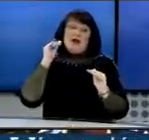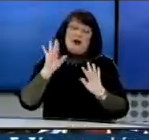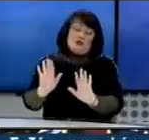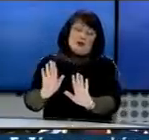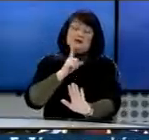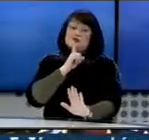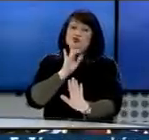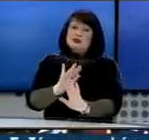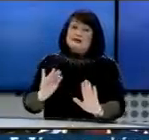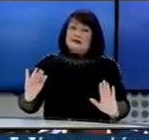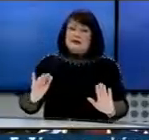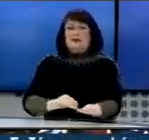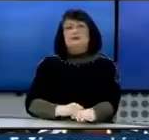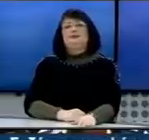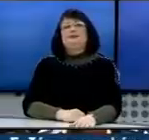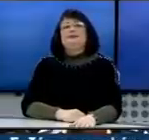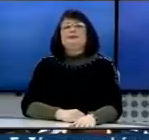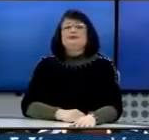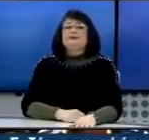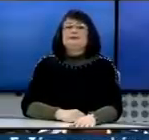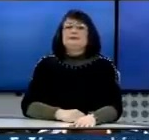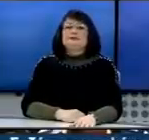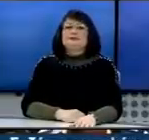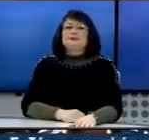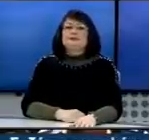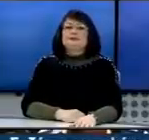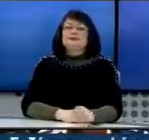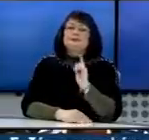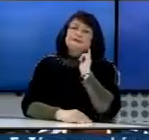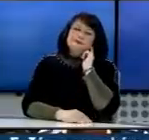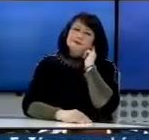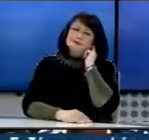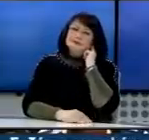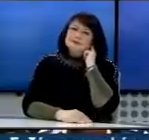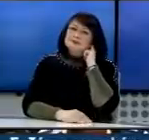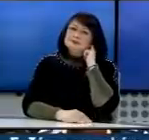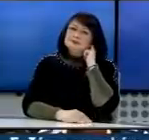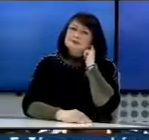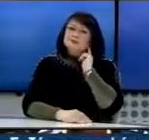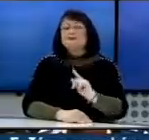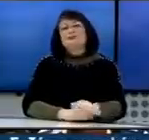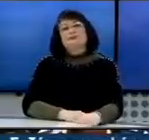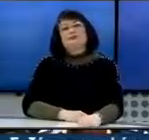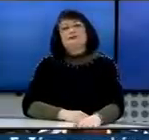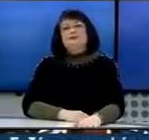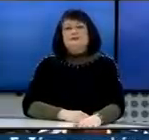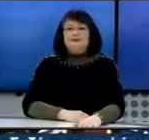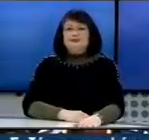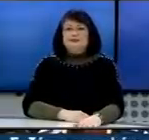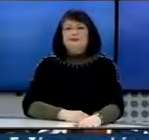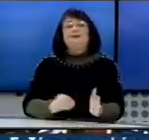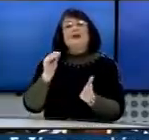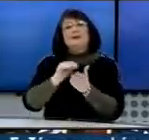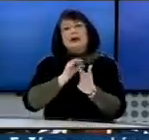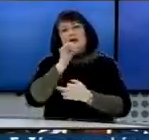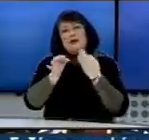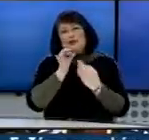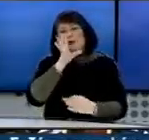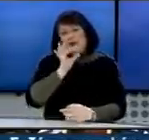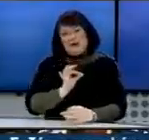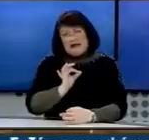Ησυχία. Για να μιλήσουμε πάλι. Δεν έχουν νόημα αυτά. Ησυχία. Για να μιλήσουμε πάλι με πραγματικά ησυχία.